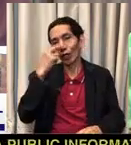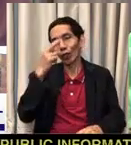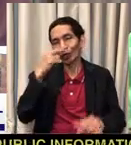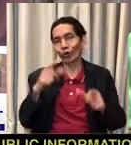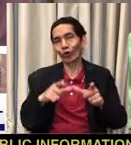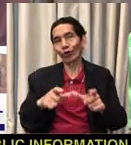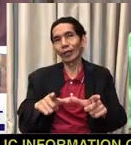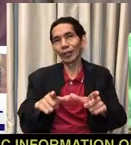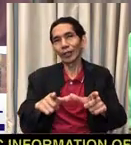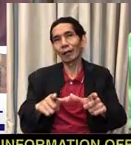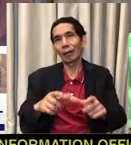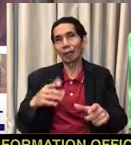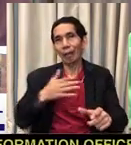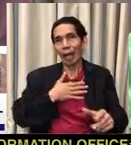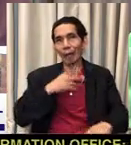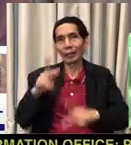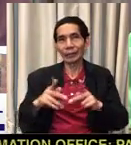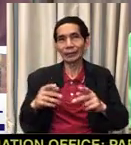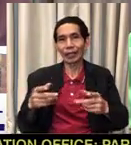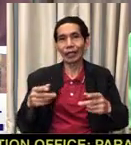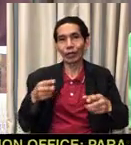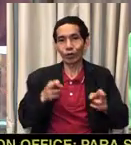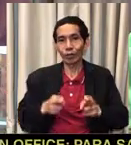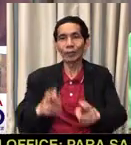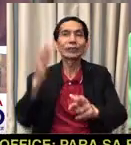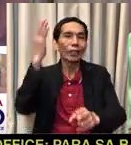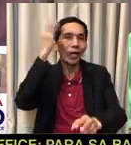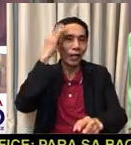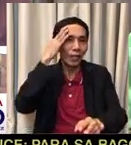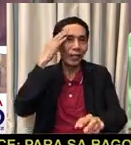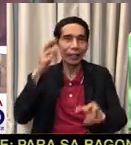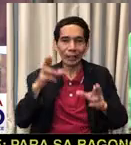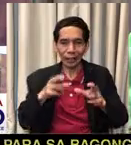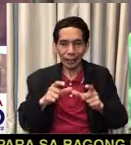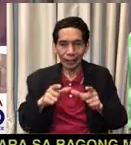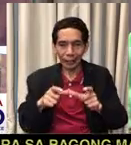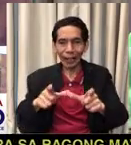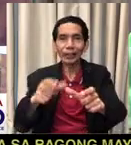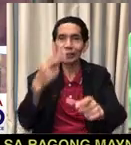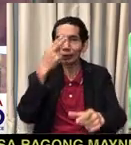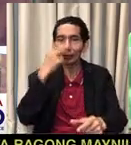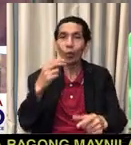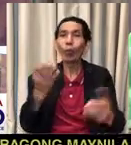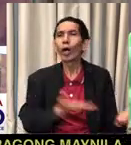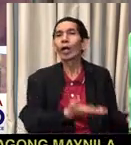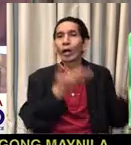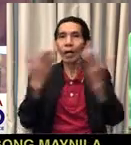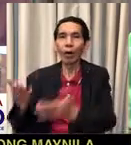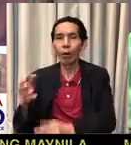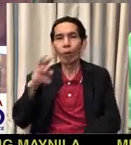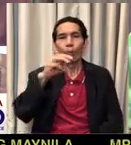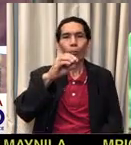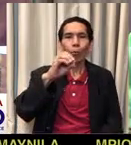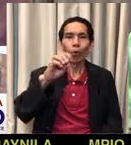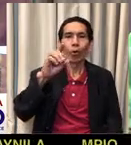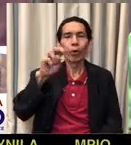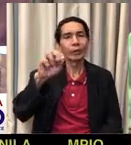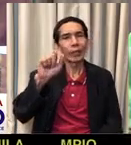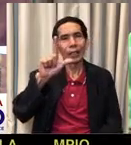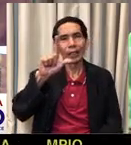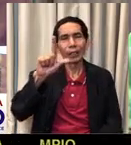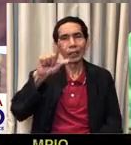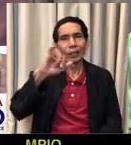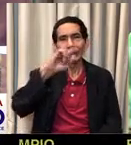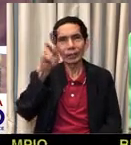na mga kababayan natin sa kalye, alam nila yan, yung running joke na yan. Saan ka nadala? Sa Mona Lisa. Ha?